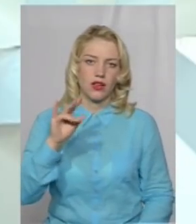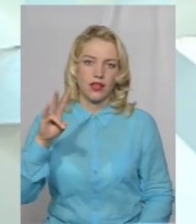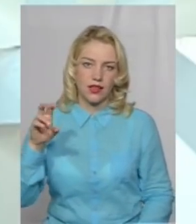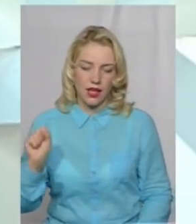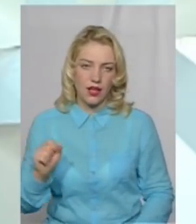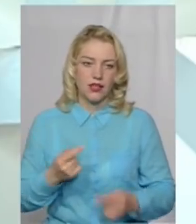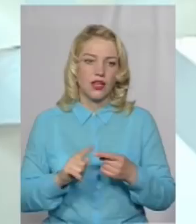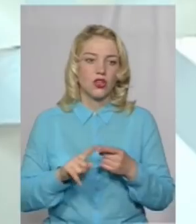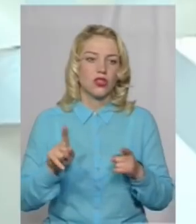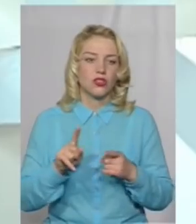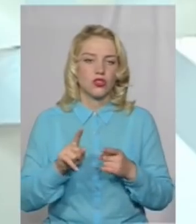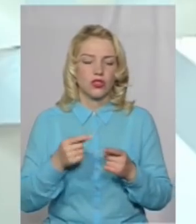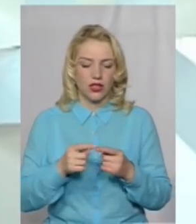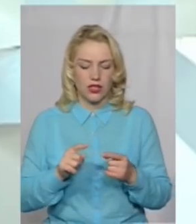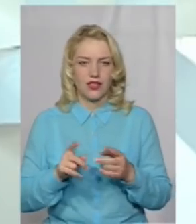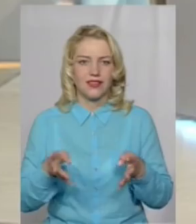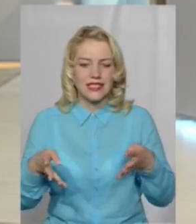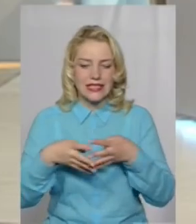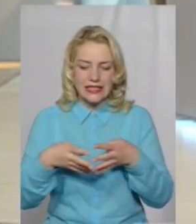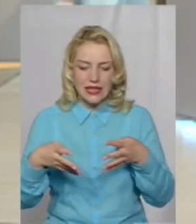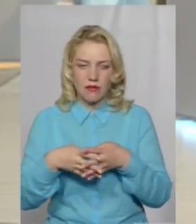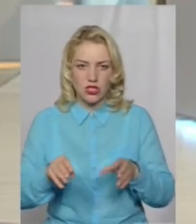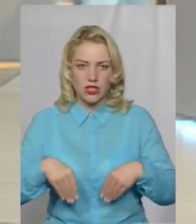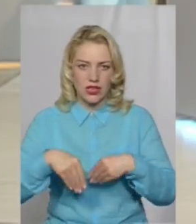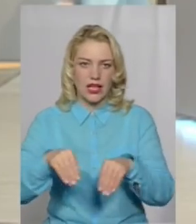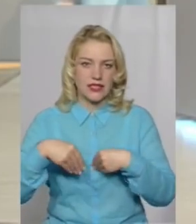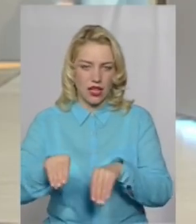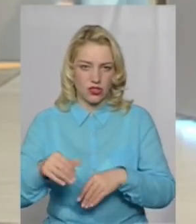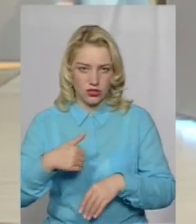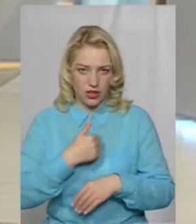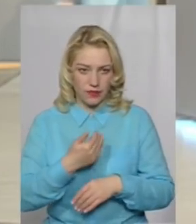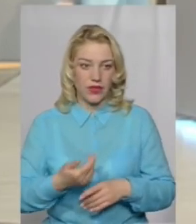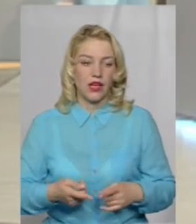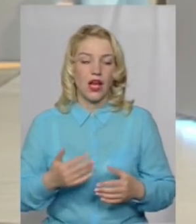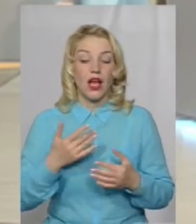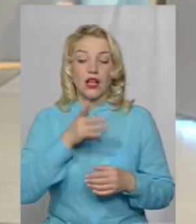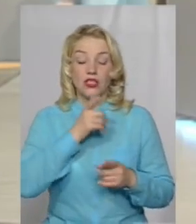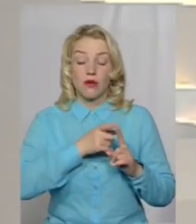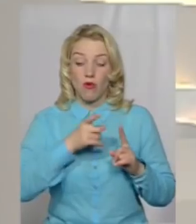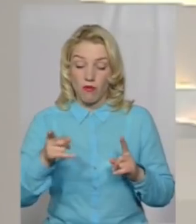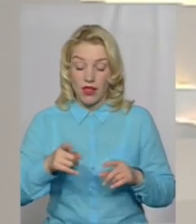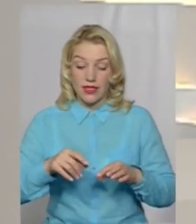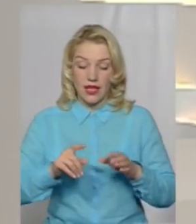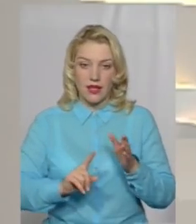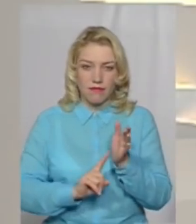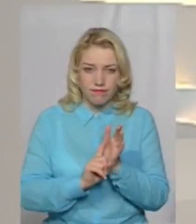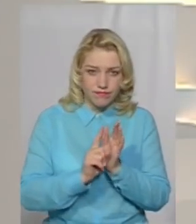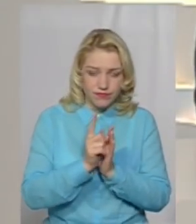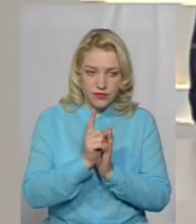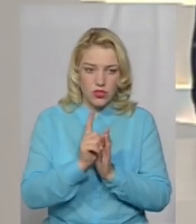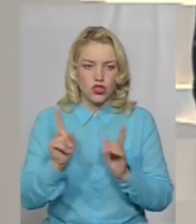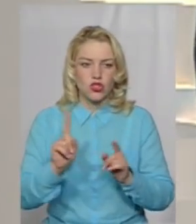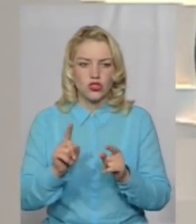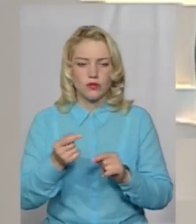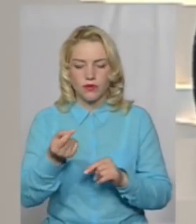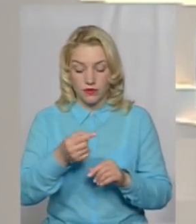створювали такі змішані насадження. От із моменту посіву, скільки повинно пройти часу, щоб насінина стала